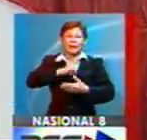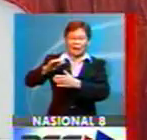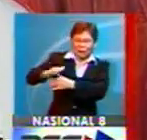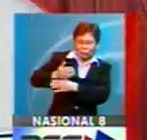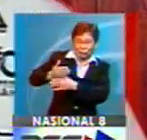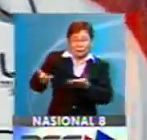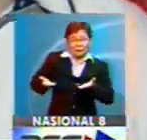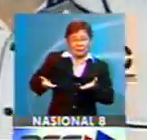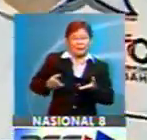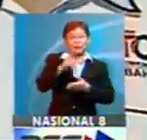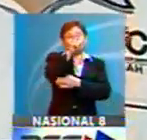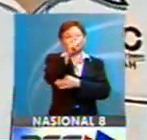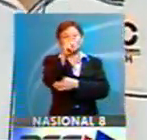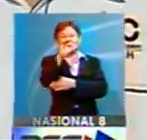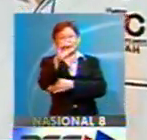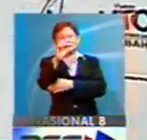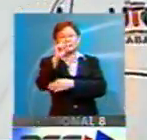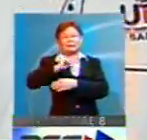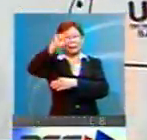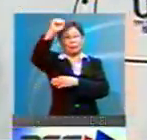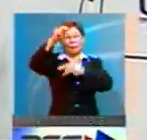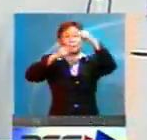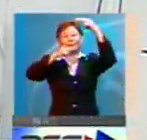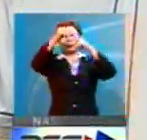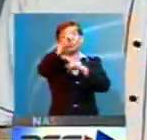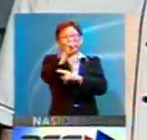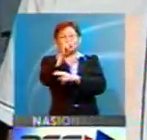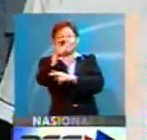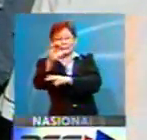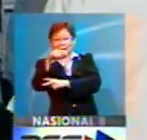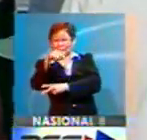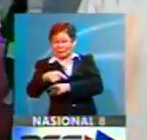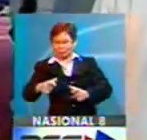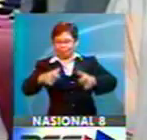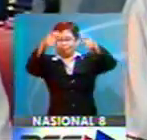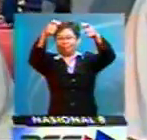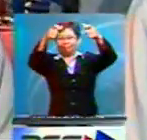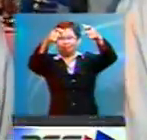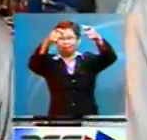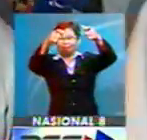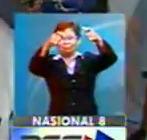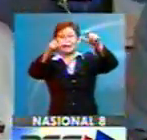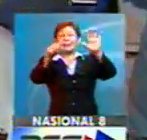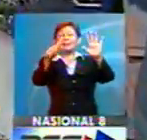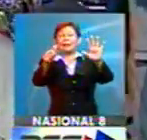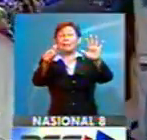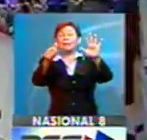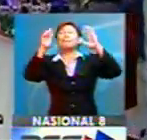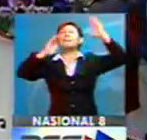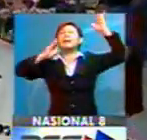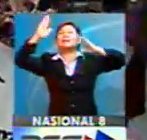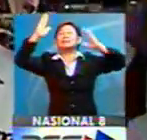juga, UTC Sabah ini merupakan ataupun bangunan UTC Sabah yang merupakan UTC ke-6 di